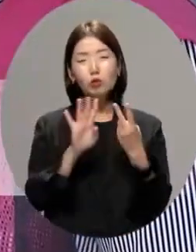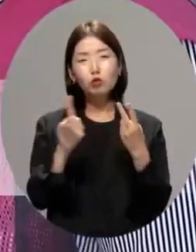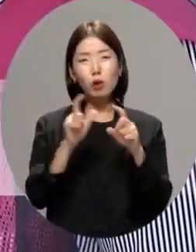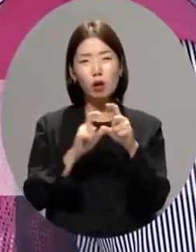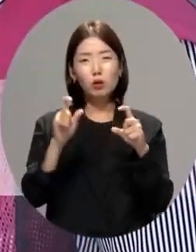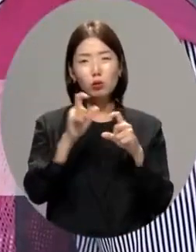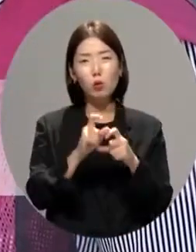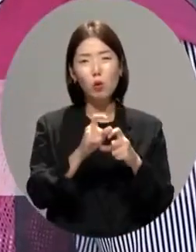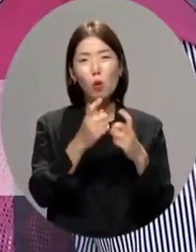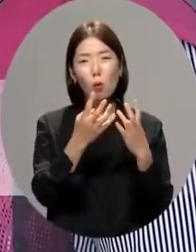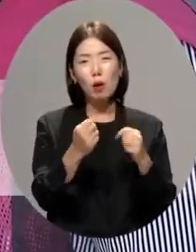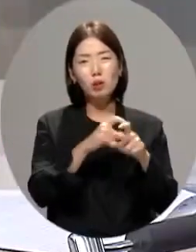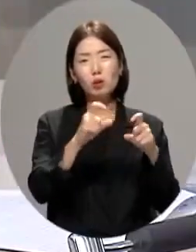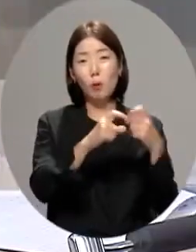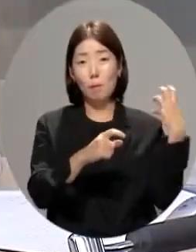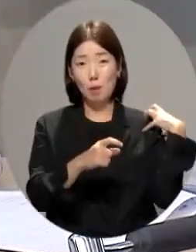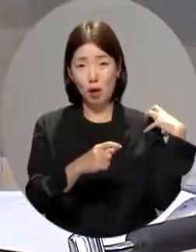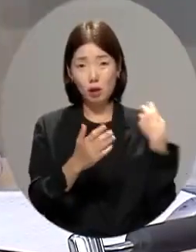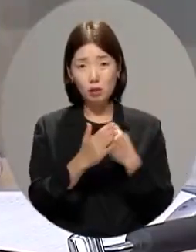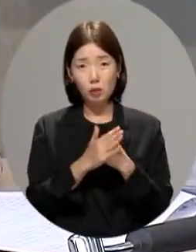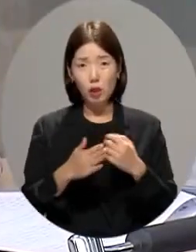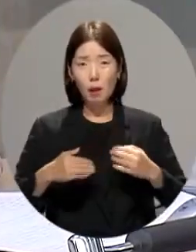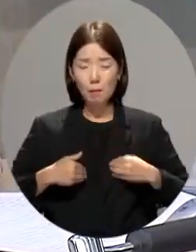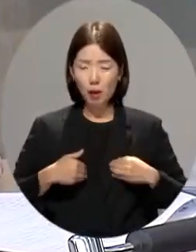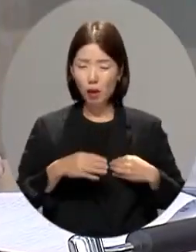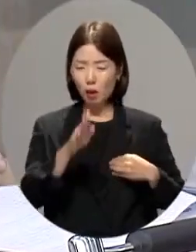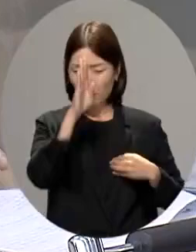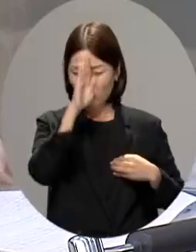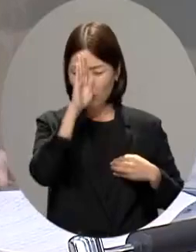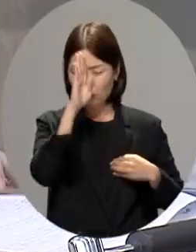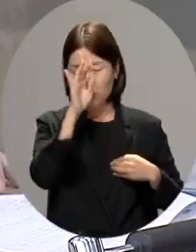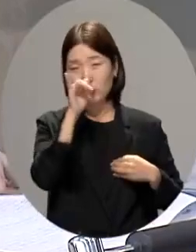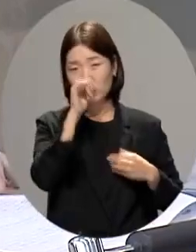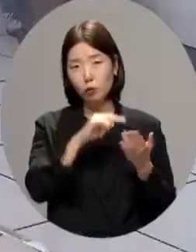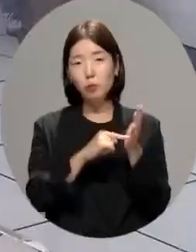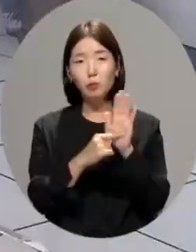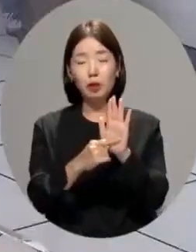되는 식수 인원을 담당해 폐질환에 시달리고 있다고 주장했습니다.